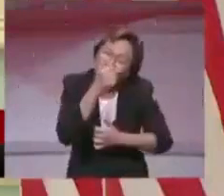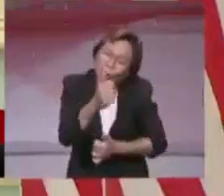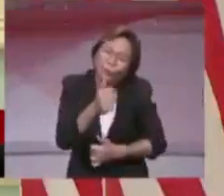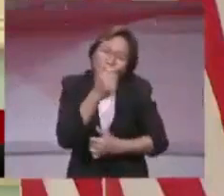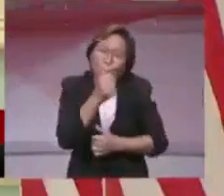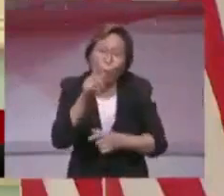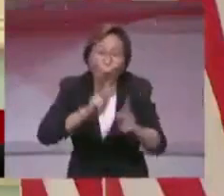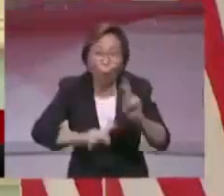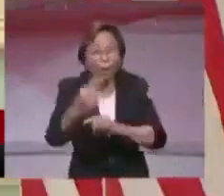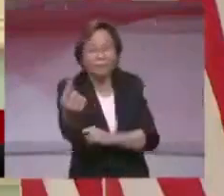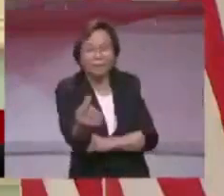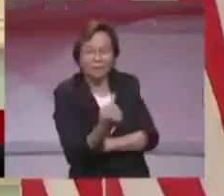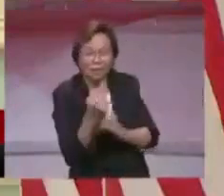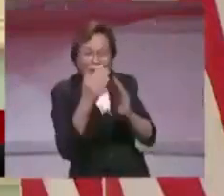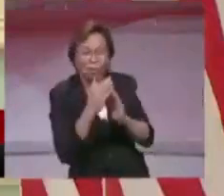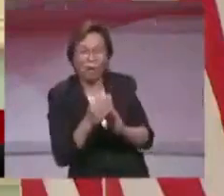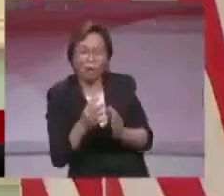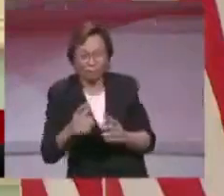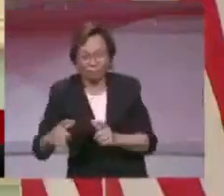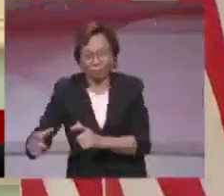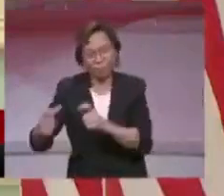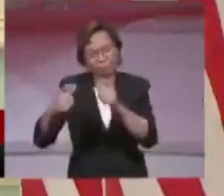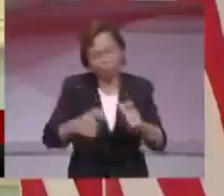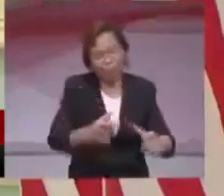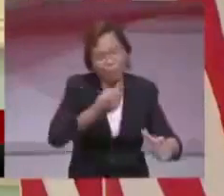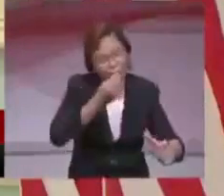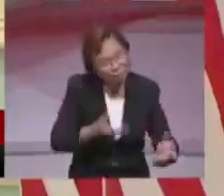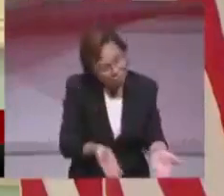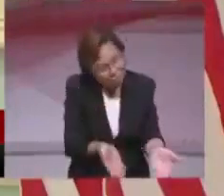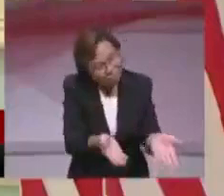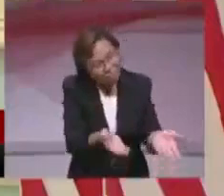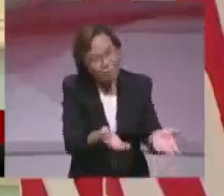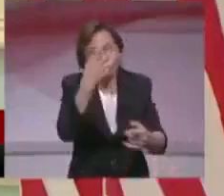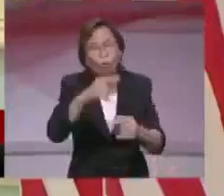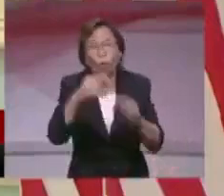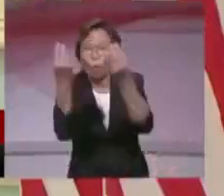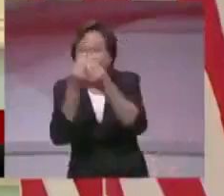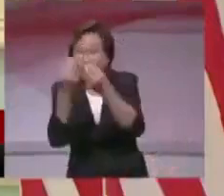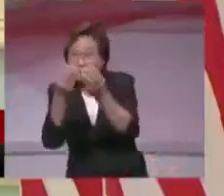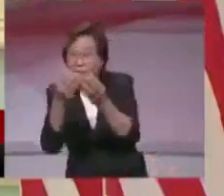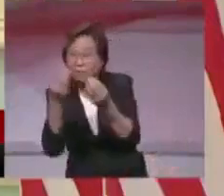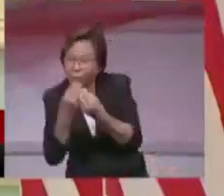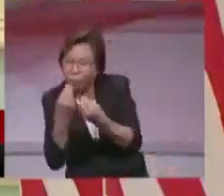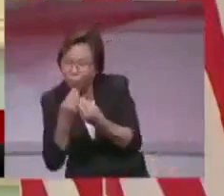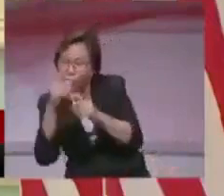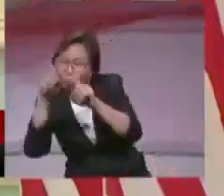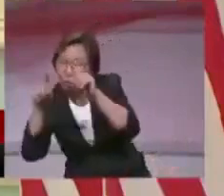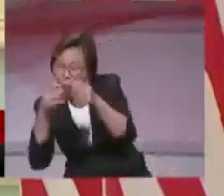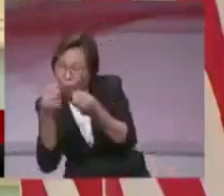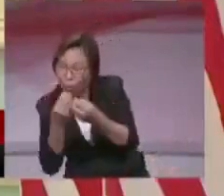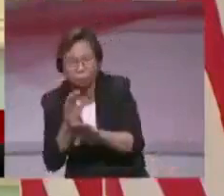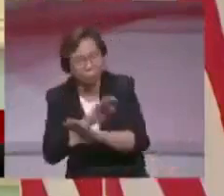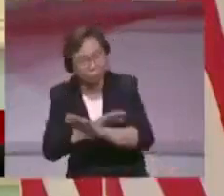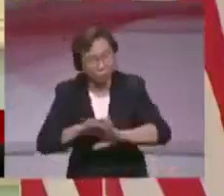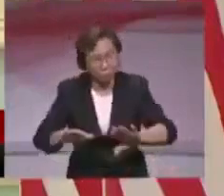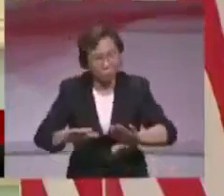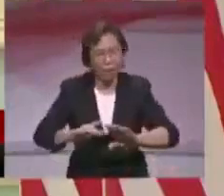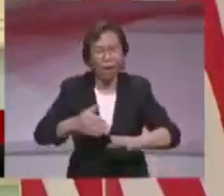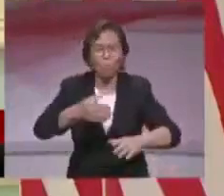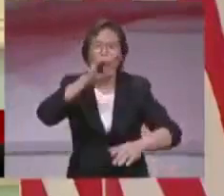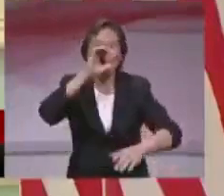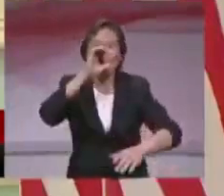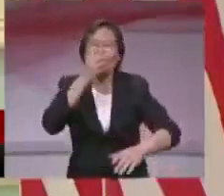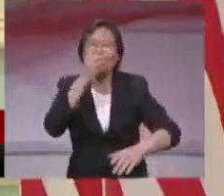orang datang rumah beri menjamu makanan. Jadi untuk banci ni kalau boleh elakkan daripada memberi